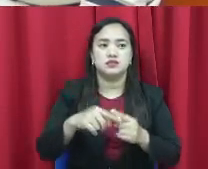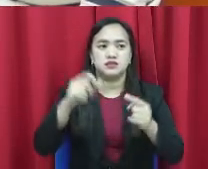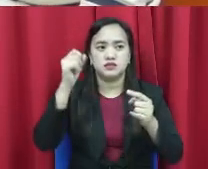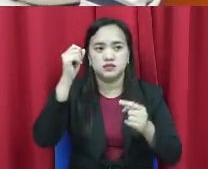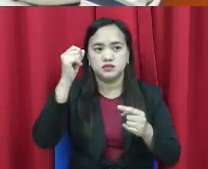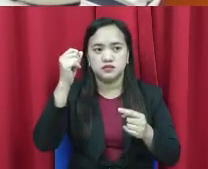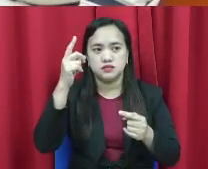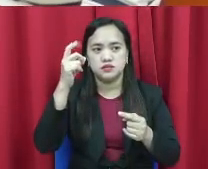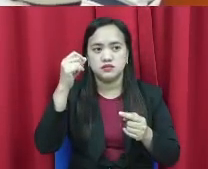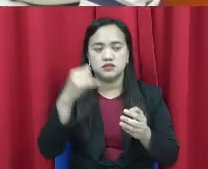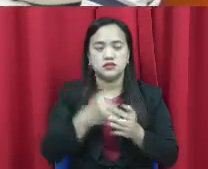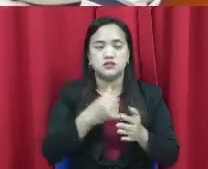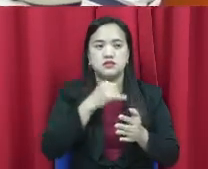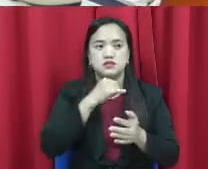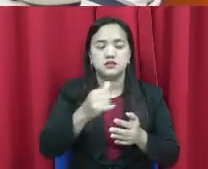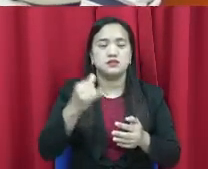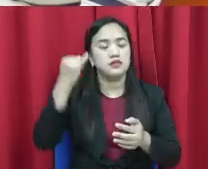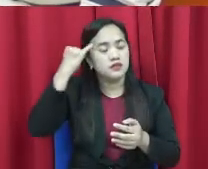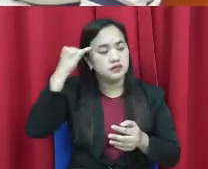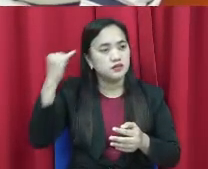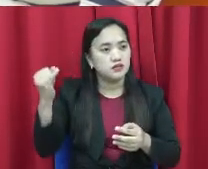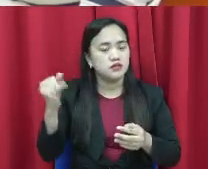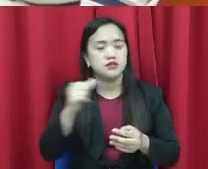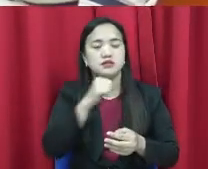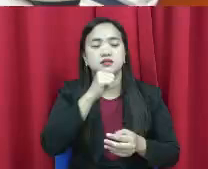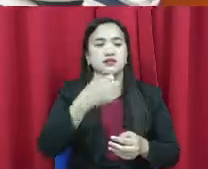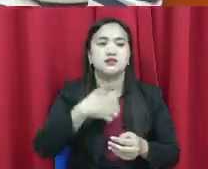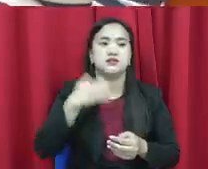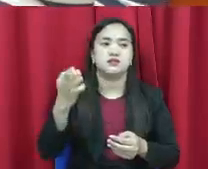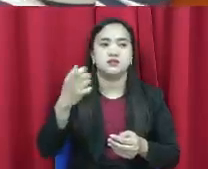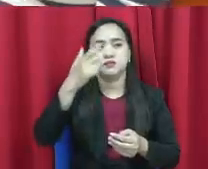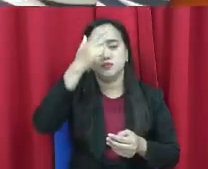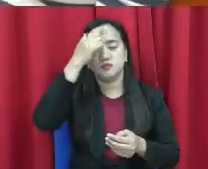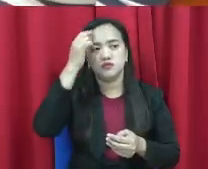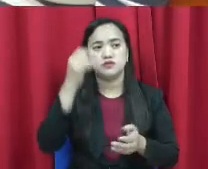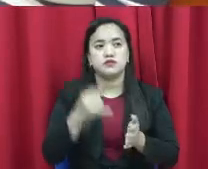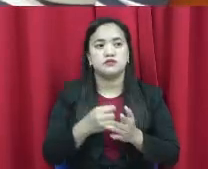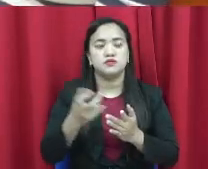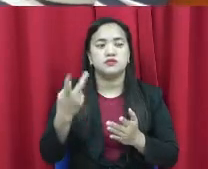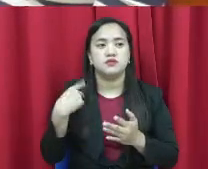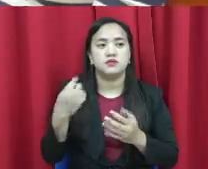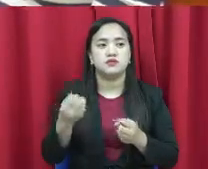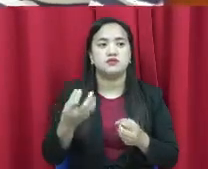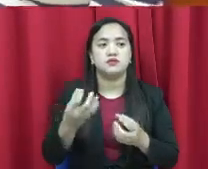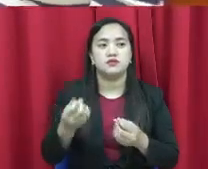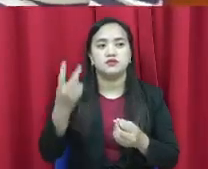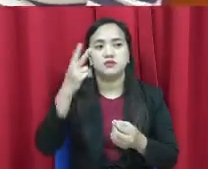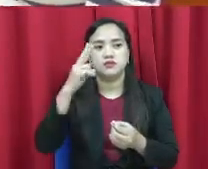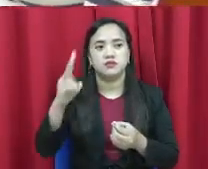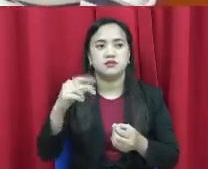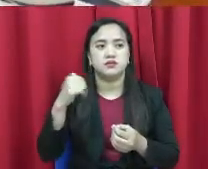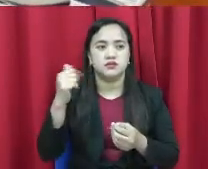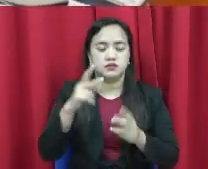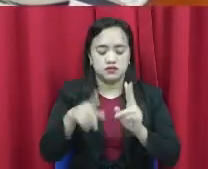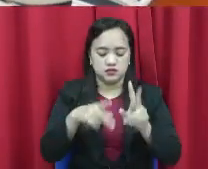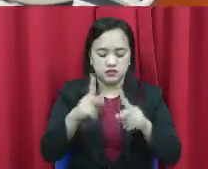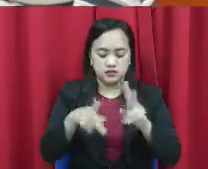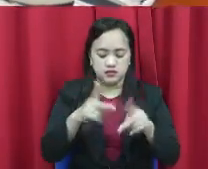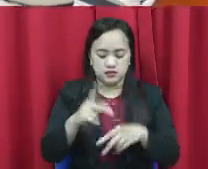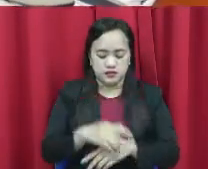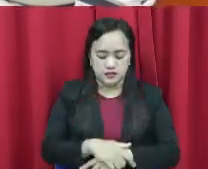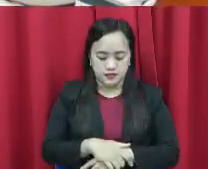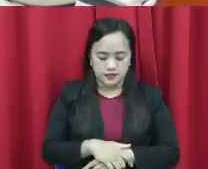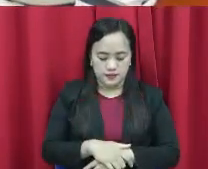intelektwal at hindi emotional kasi pag emotional na po ang nag-iisip ang dami na po nating nakikitang iba eh Ang dami nating